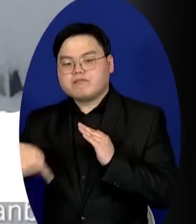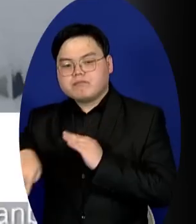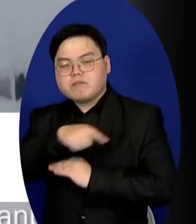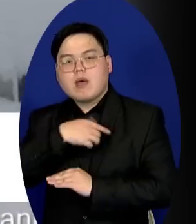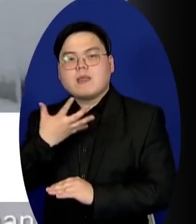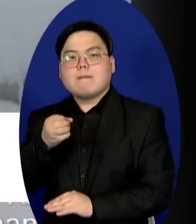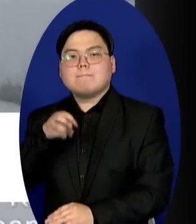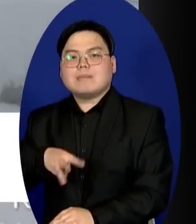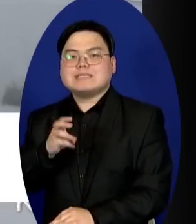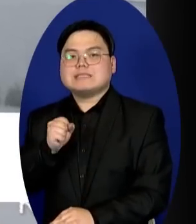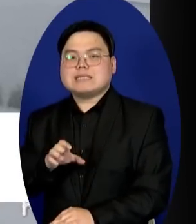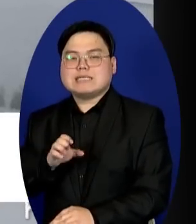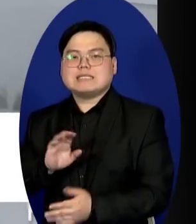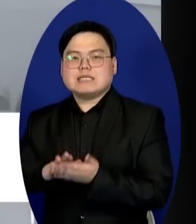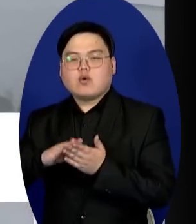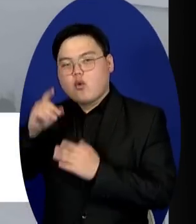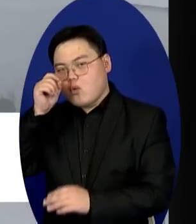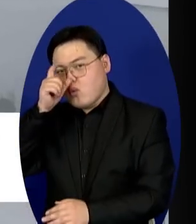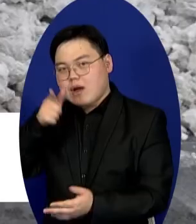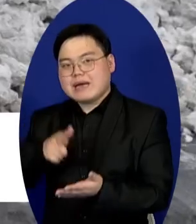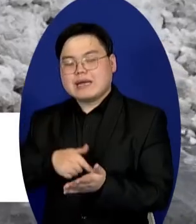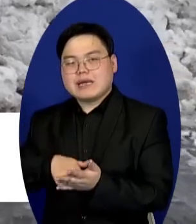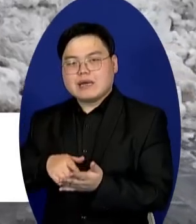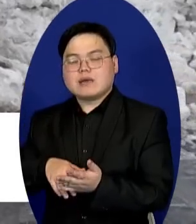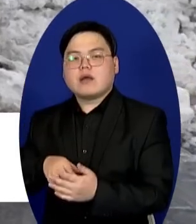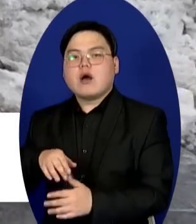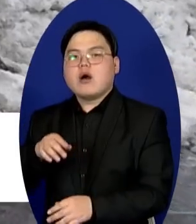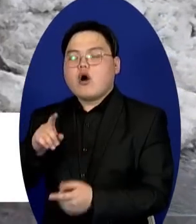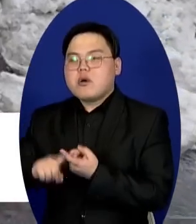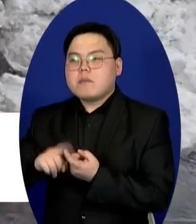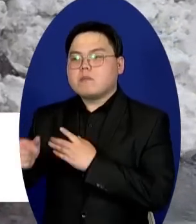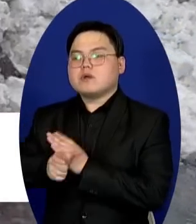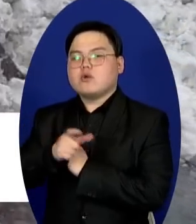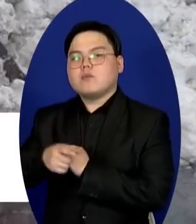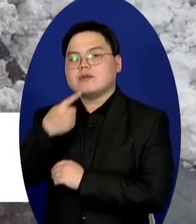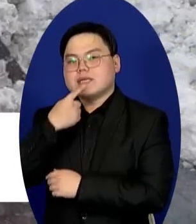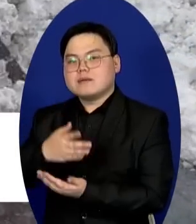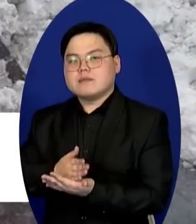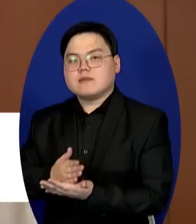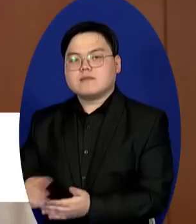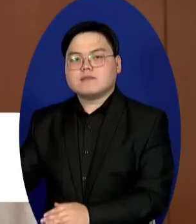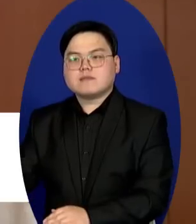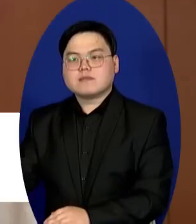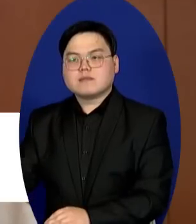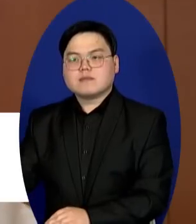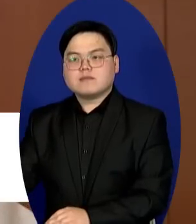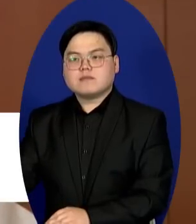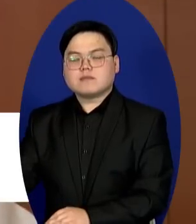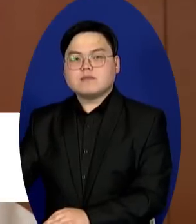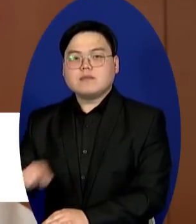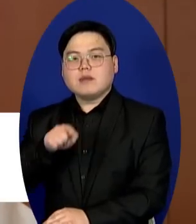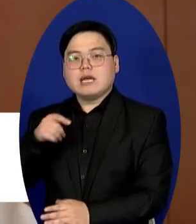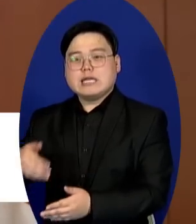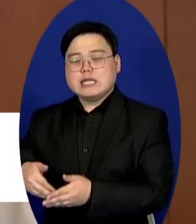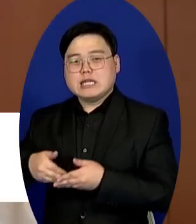талбайн цасыг цэвэрлэж, хүлээсэн үүргээ ухамсартайгаар биелүүлэх хэрэгтэйг холбогдох албаныхан сануулж байна. Энэ бол дэмжлэг гэхээс илүү